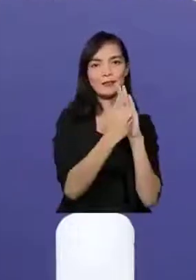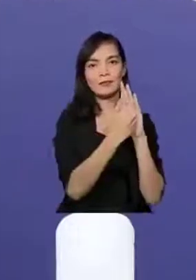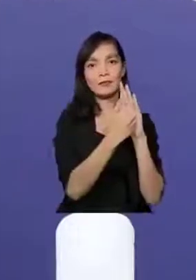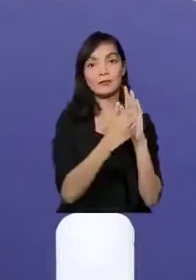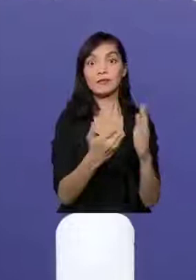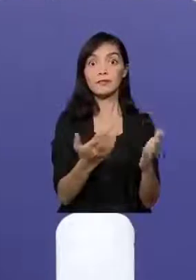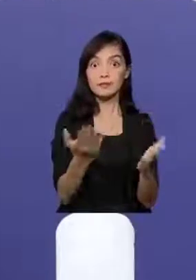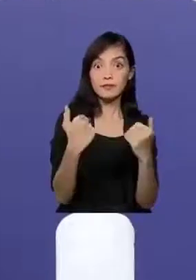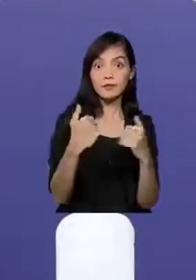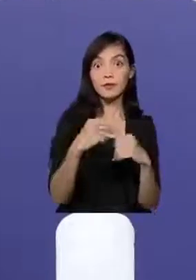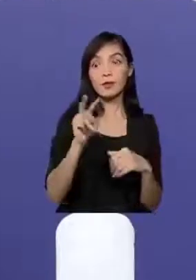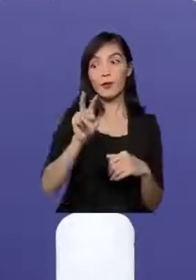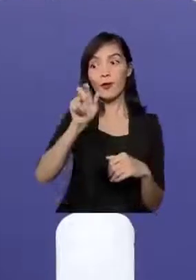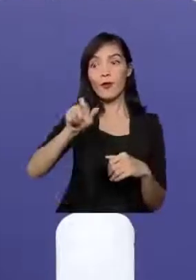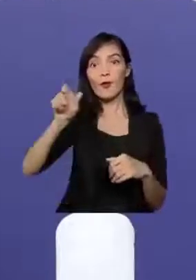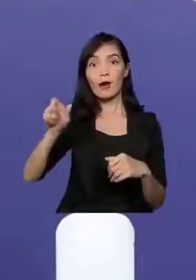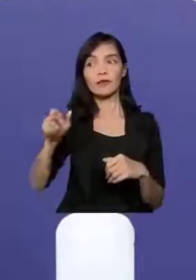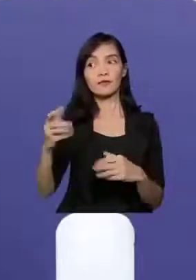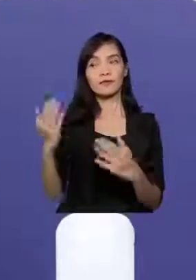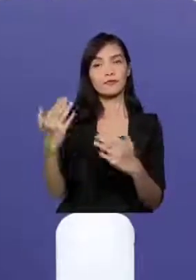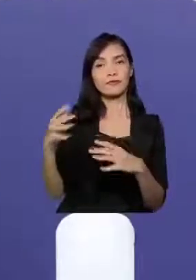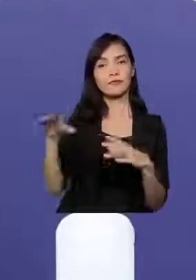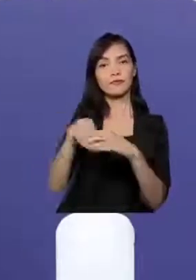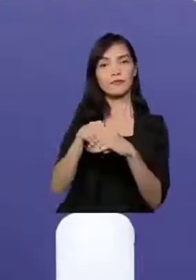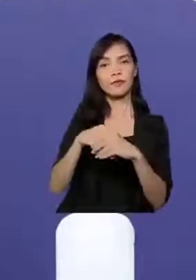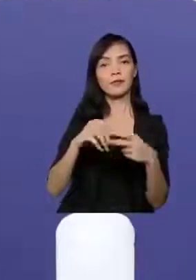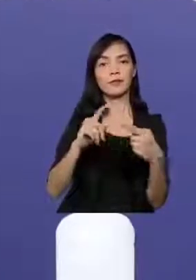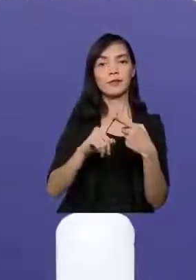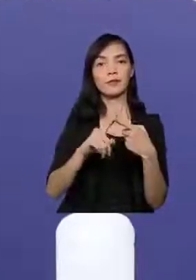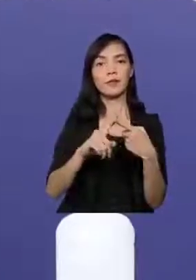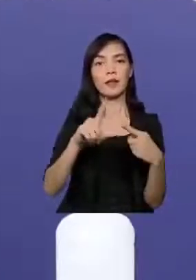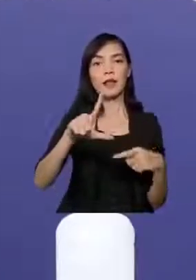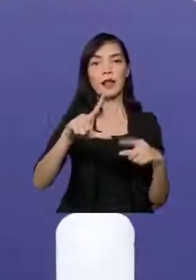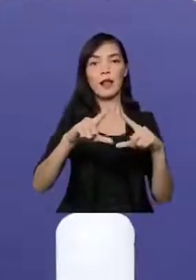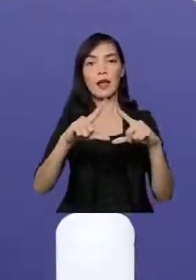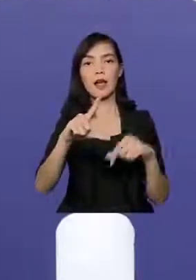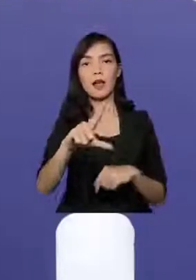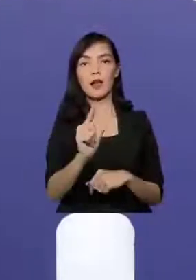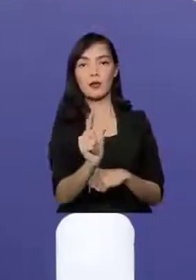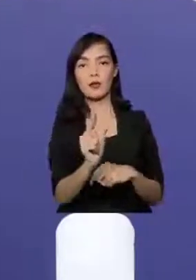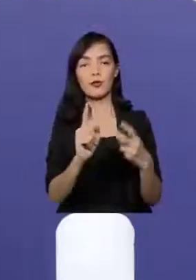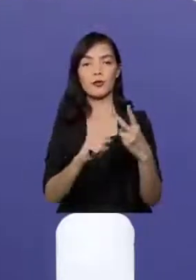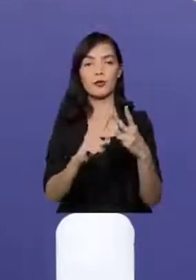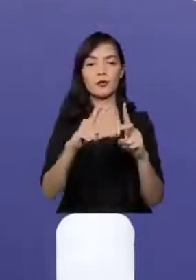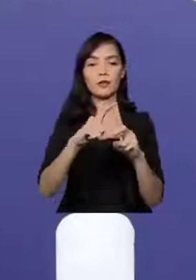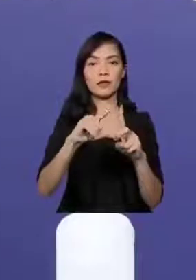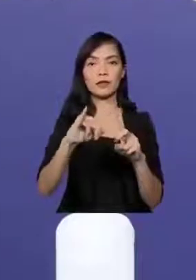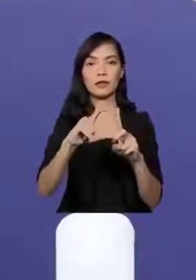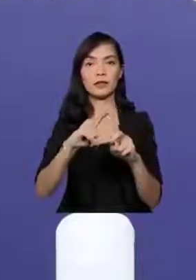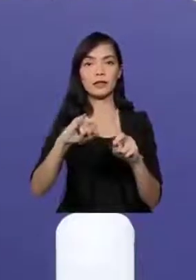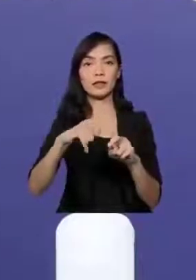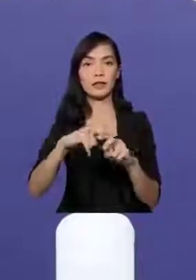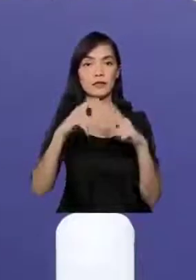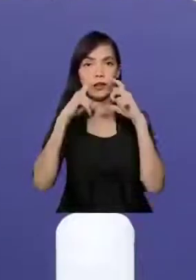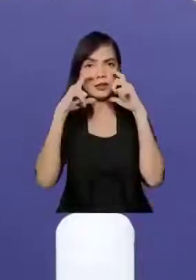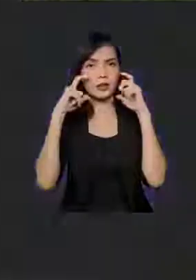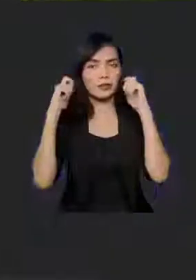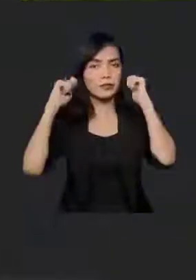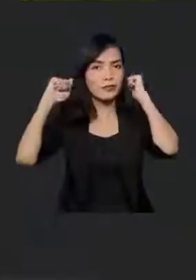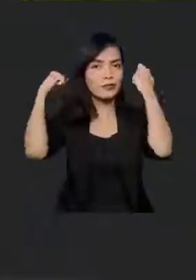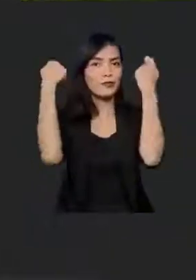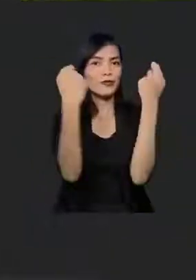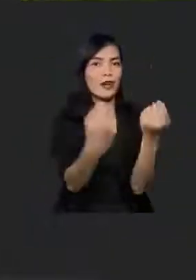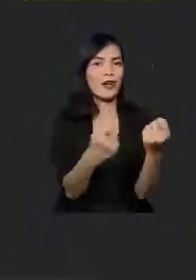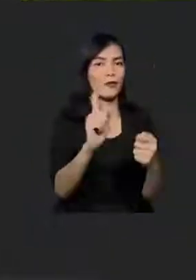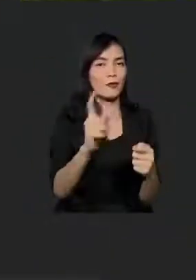saya ingin mengajak dua narasumber kita yaitu Doctor lalu dan juga bapak didik untuk membuka masker terlebih dahulu